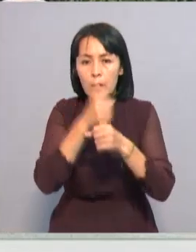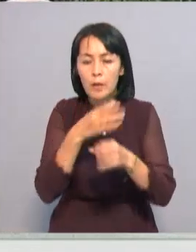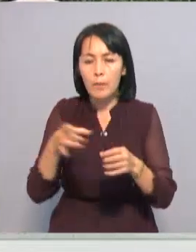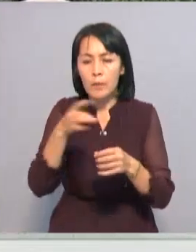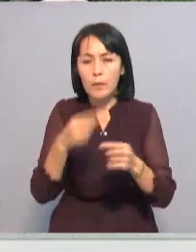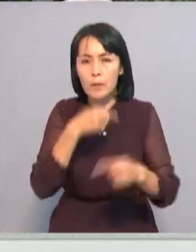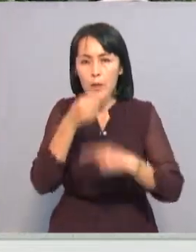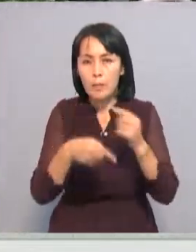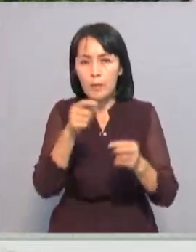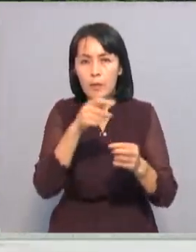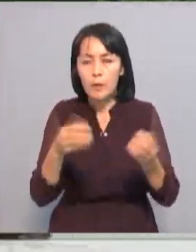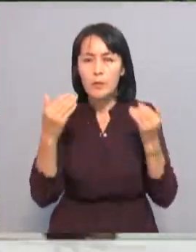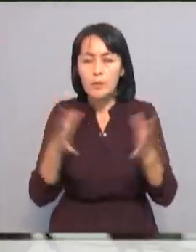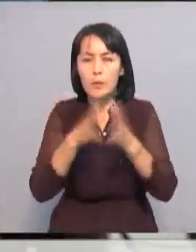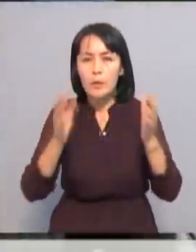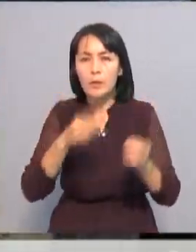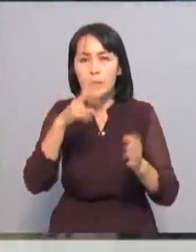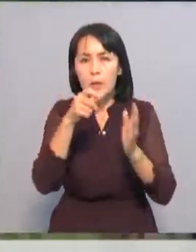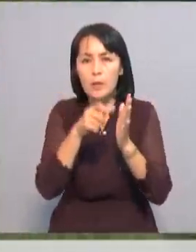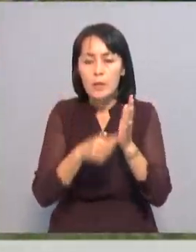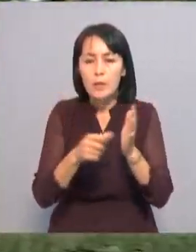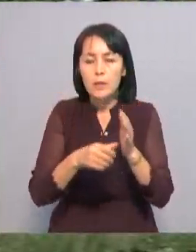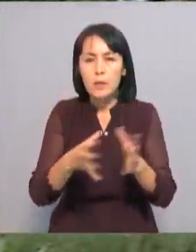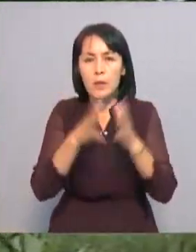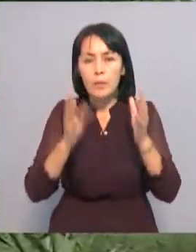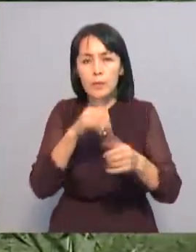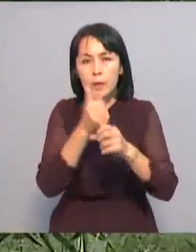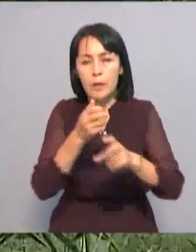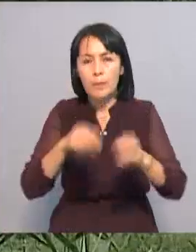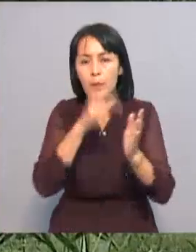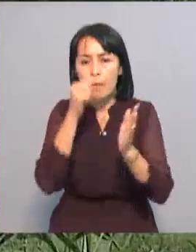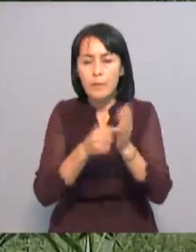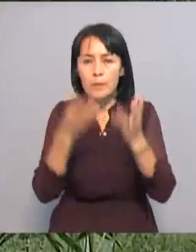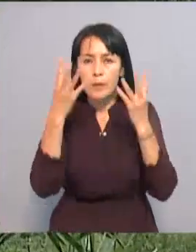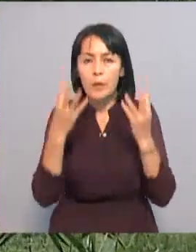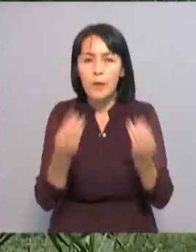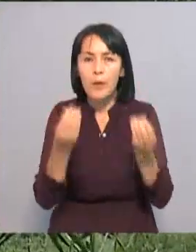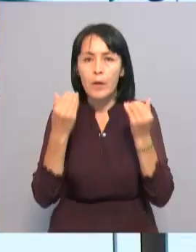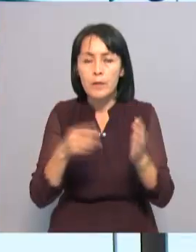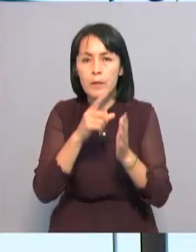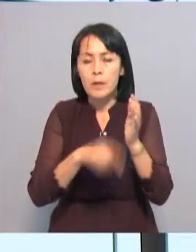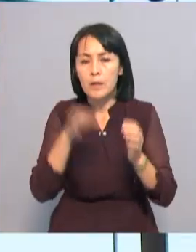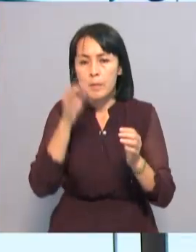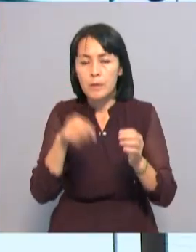перед народом было затронуто более 260 наиболее актуальных вопросов. На сегодняшний день